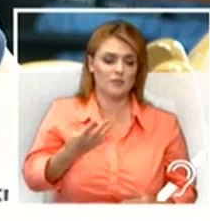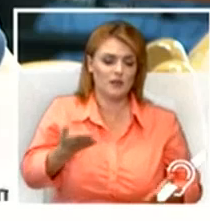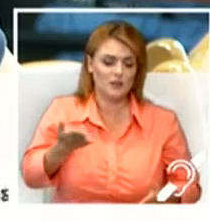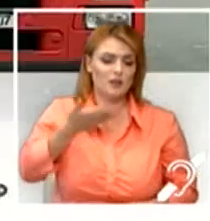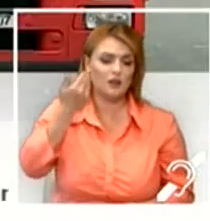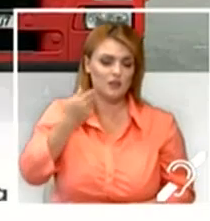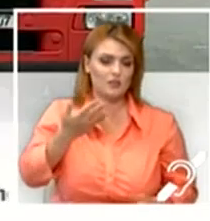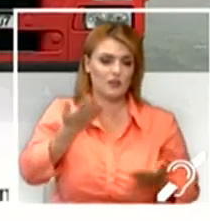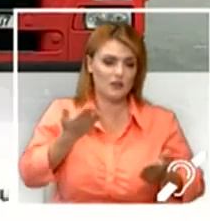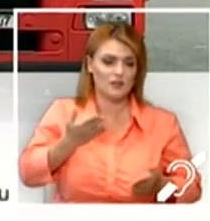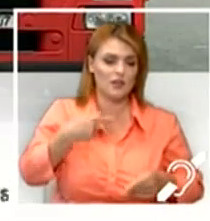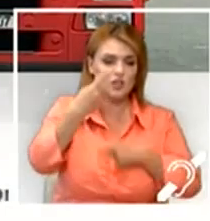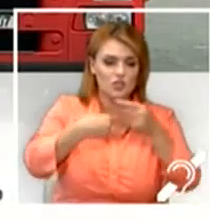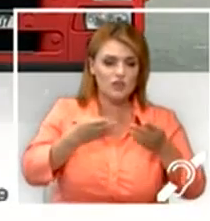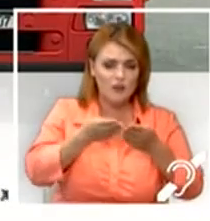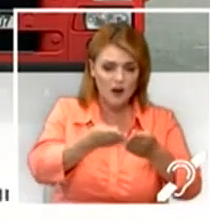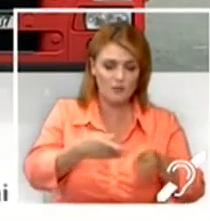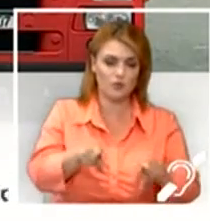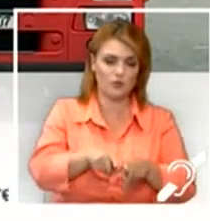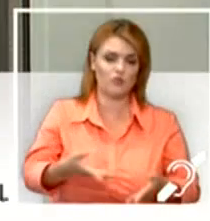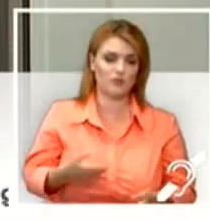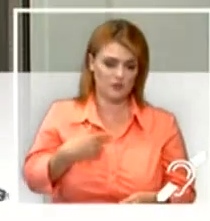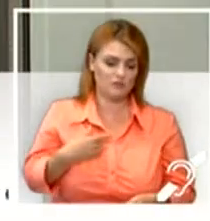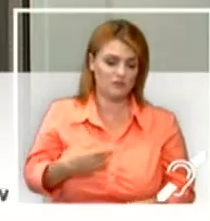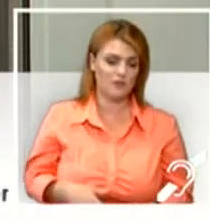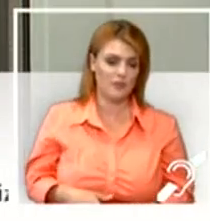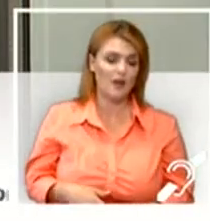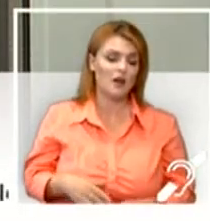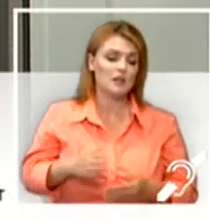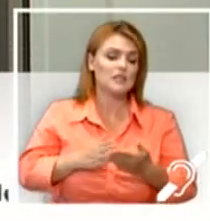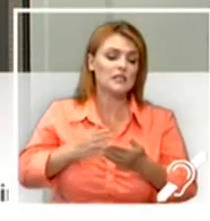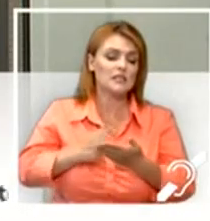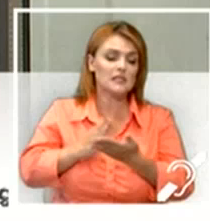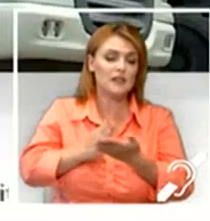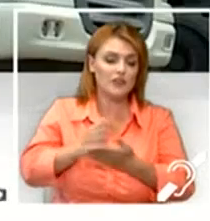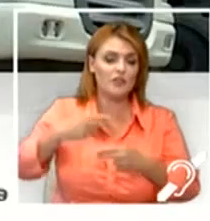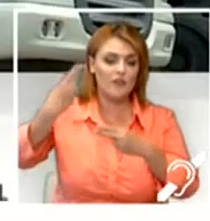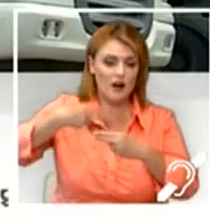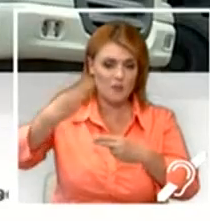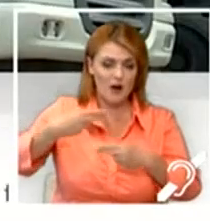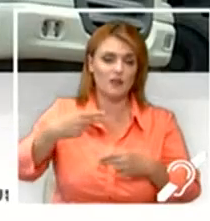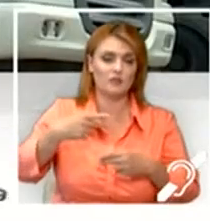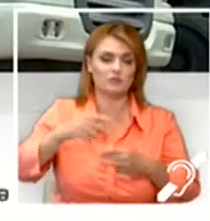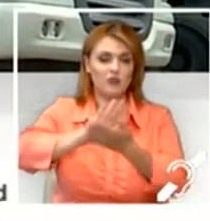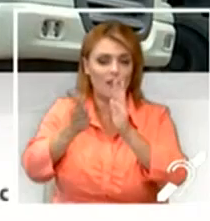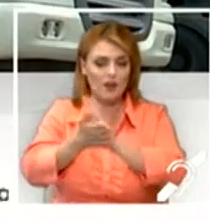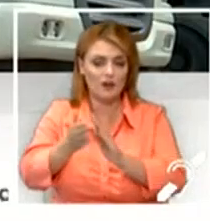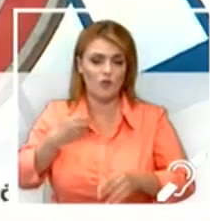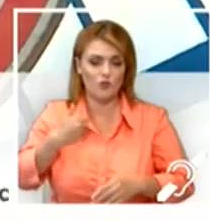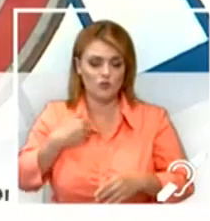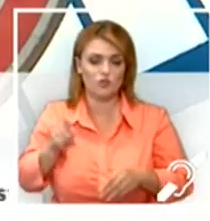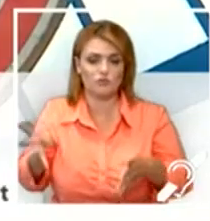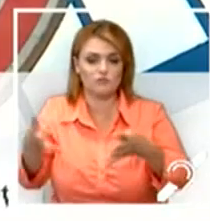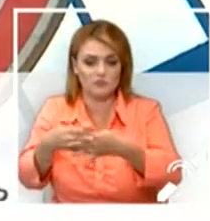râului Prut. Șeful serviciului Vamal a declarat că se ia în calcul implementarea unui proiect pilot privind vămuirea comună Republica